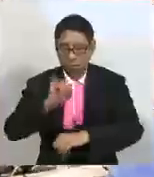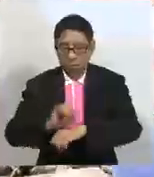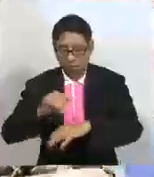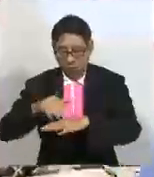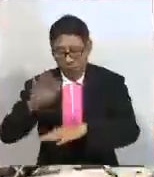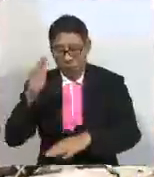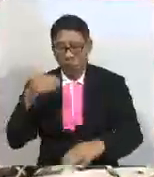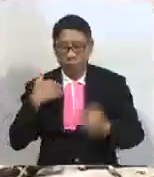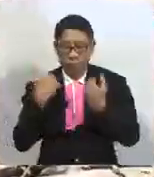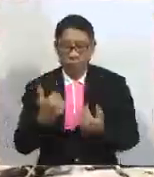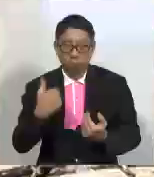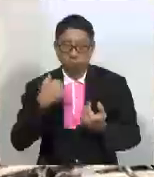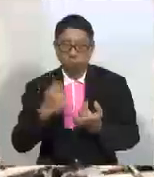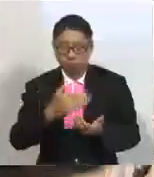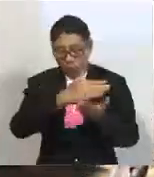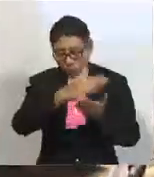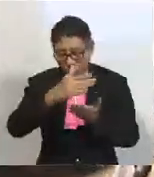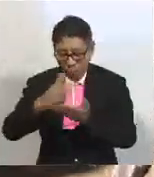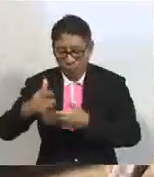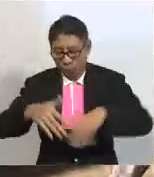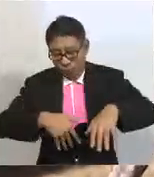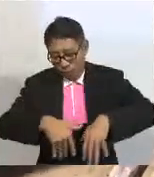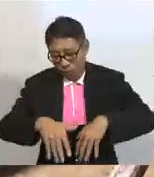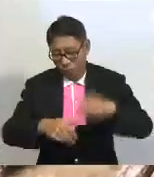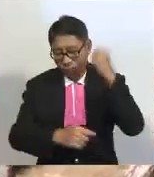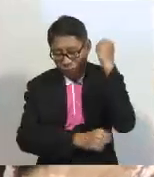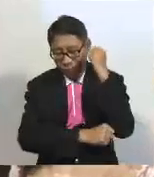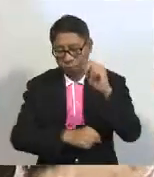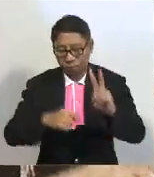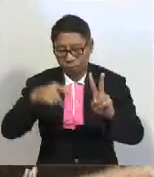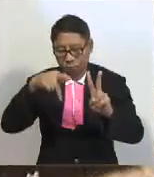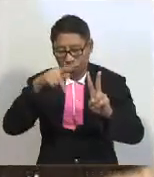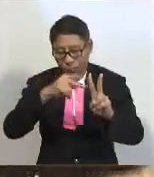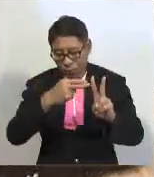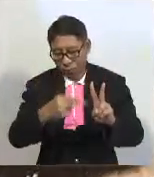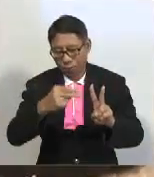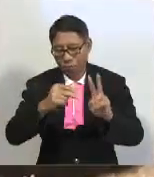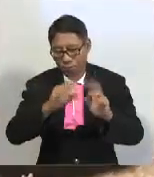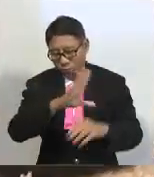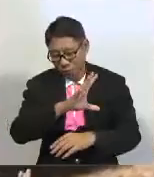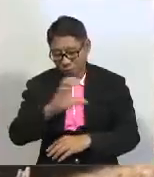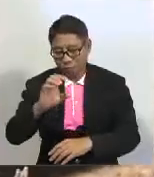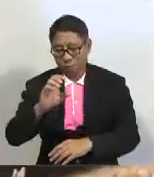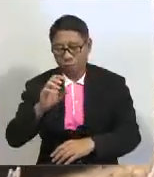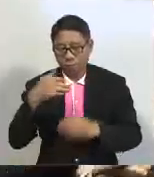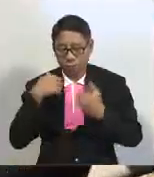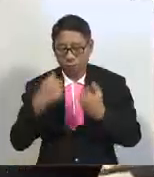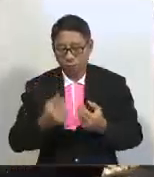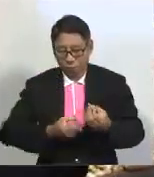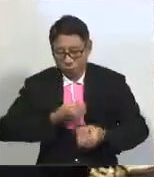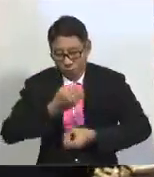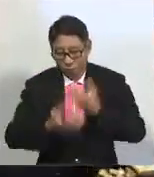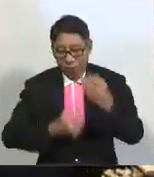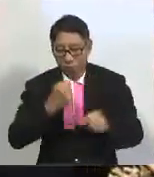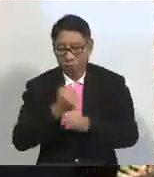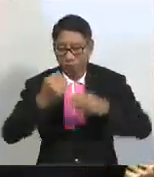33,343 ไร่ครับในจำนวนนี้ได้รับการจัดสรรให้กับพี่น้องเกษตรกรไปแล้ว 2,541 ไร่ซึ่งก็ถือว่าเป็นการแสดงถึงการ